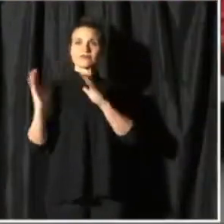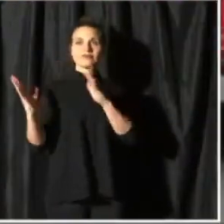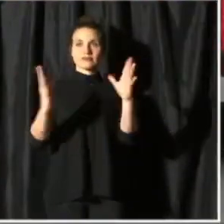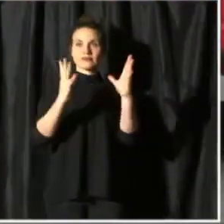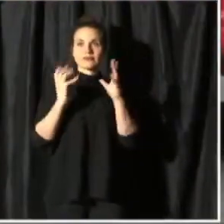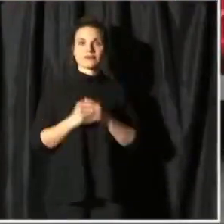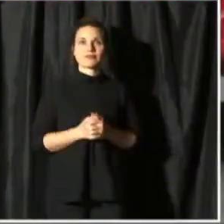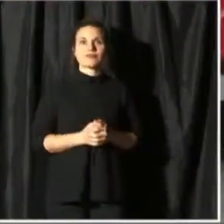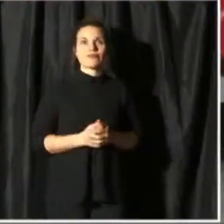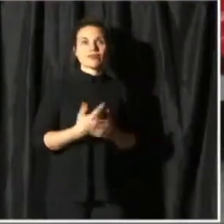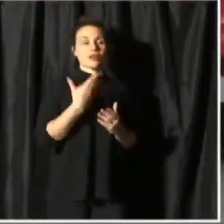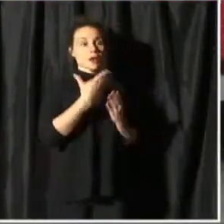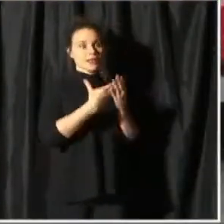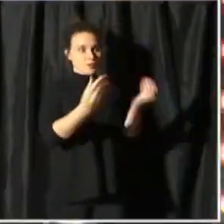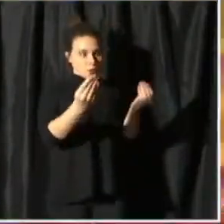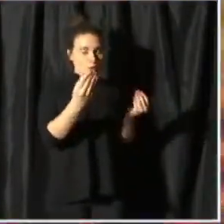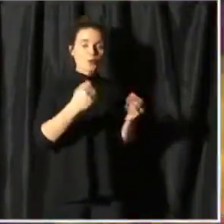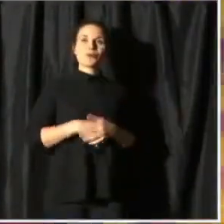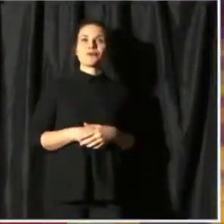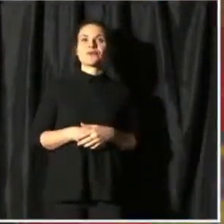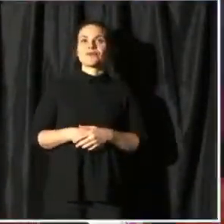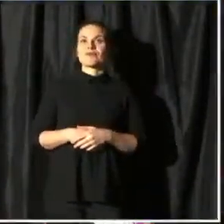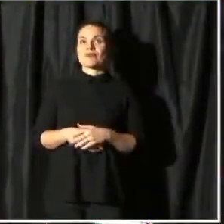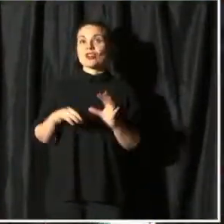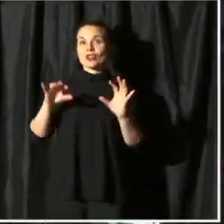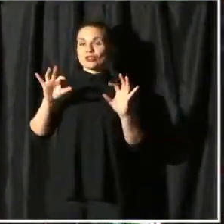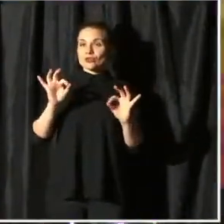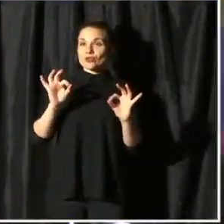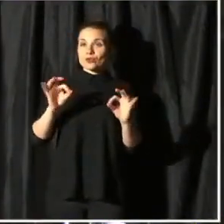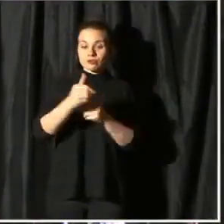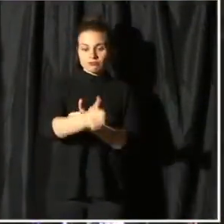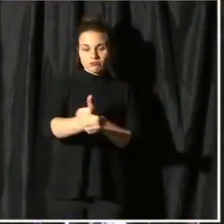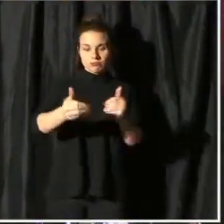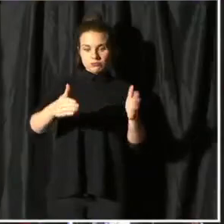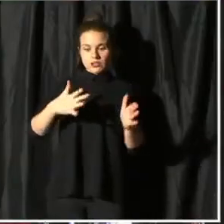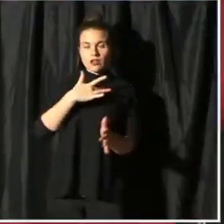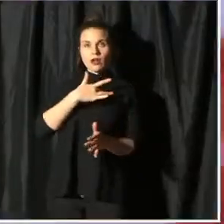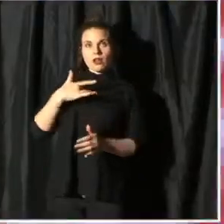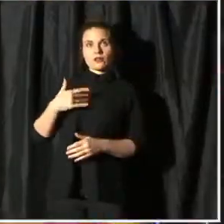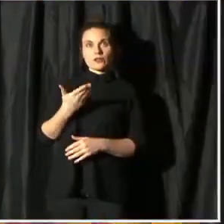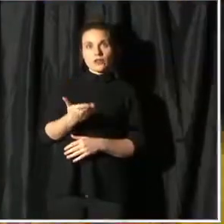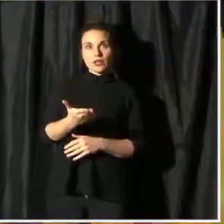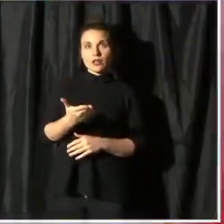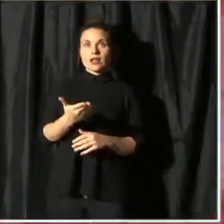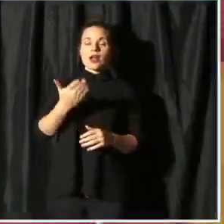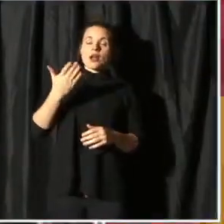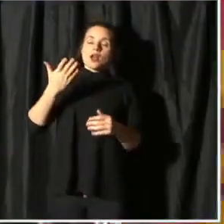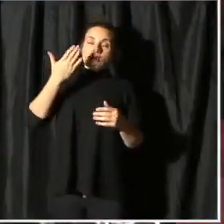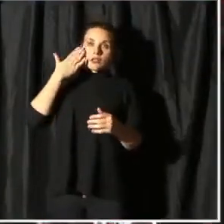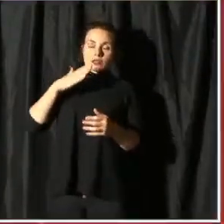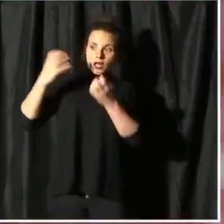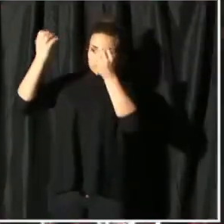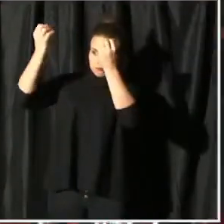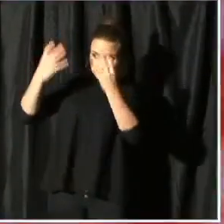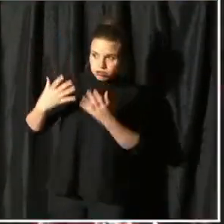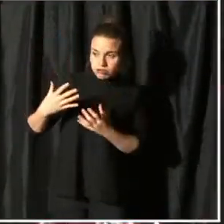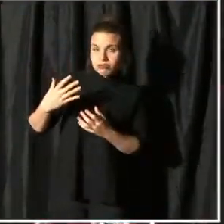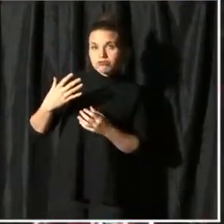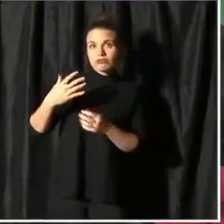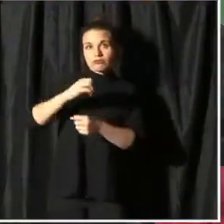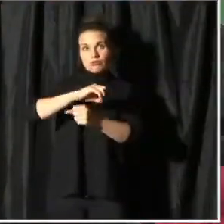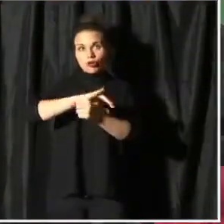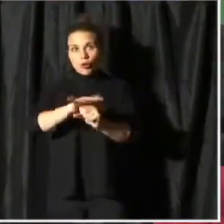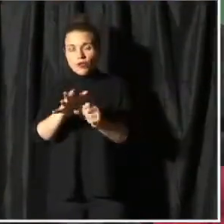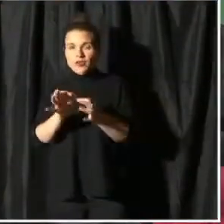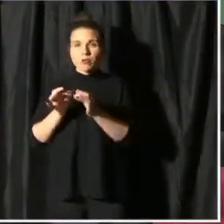merci beaucoup effectivement le secteur de la santé surtout après tout ce qui s'est passé à tracer de pandémie on se dit mais comment